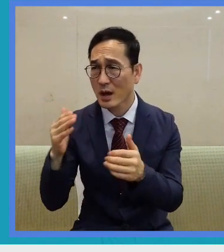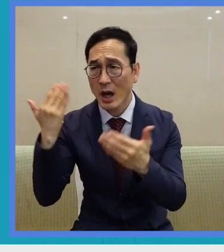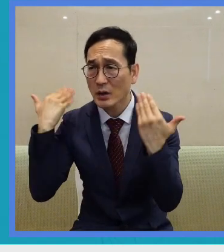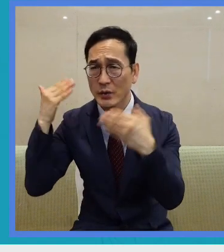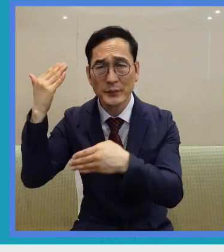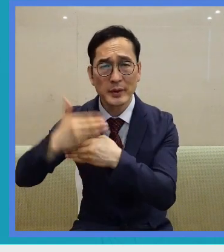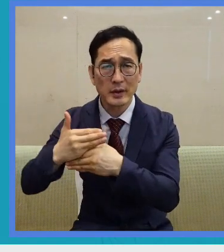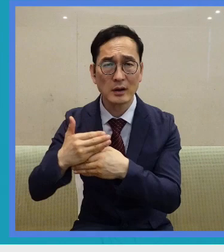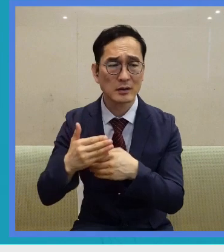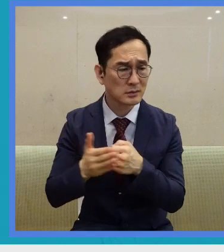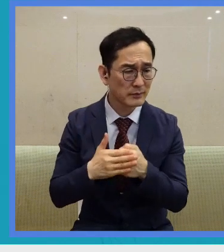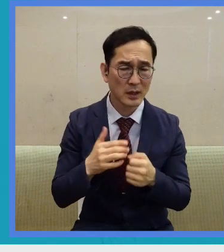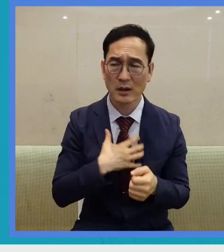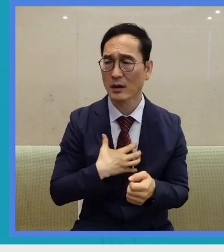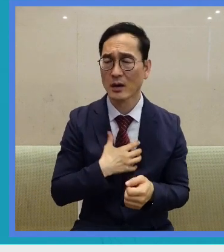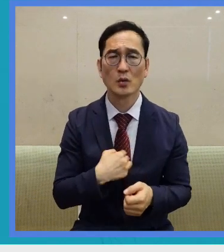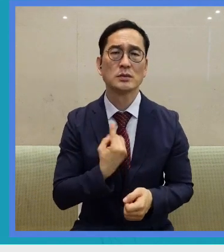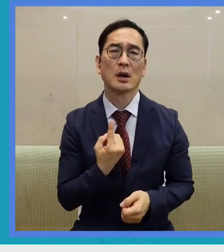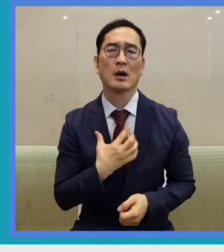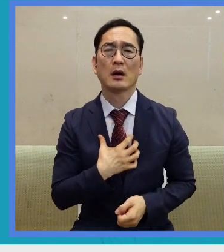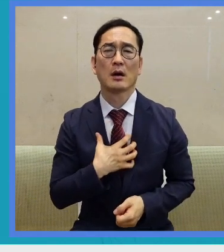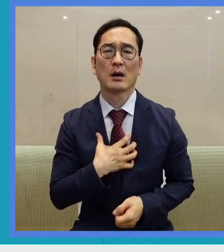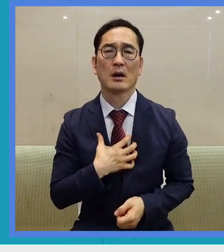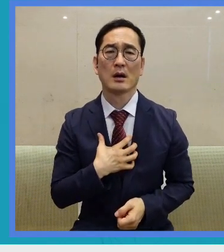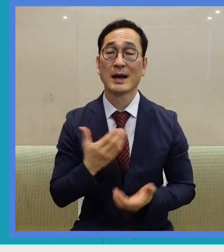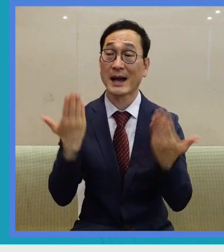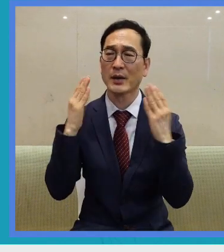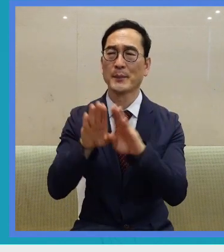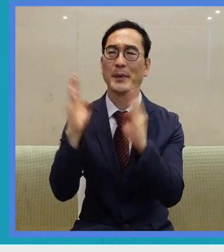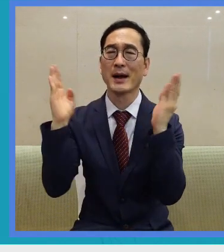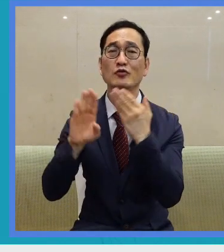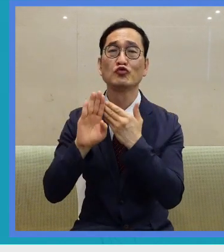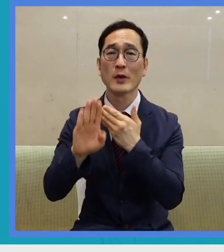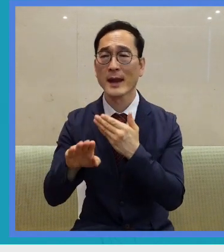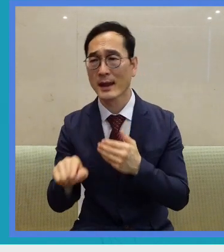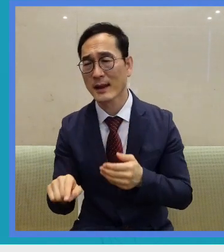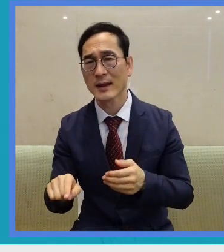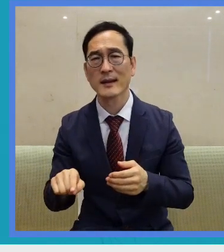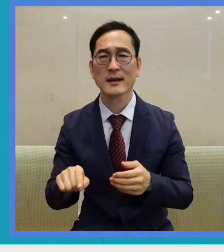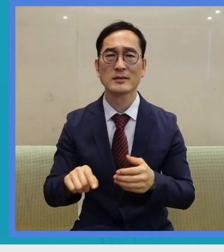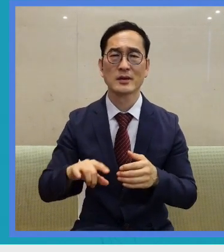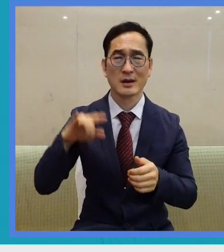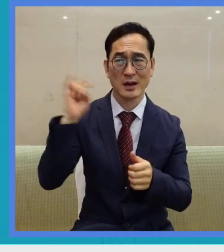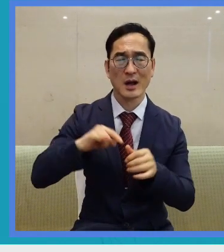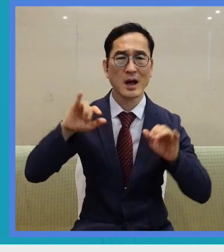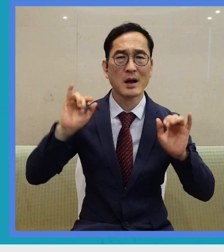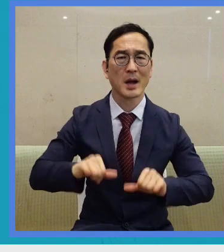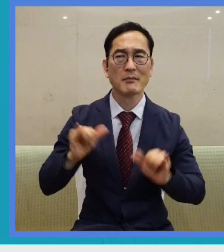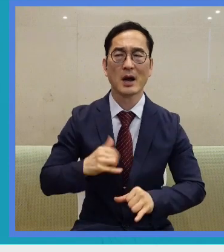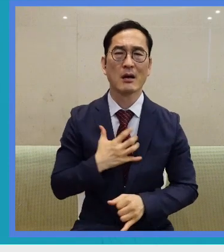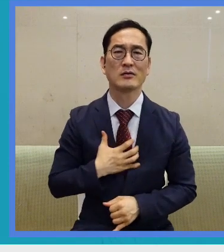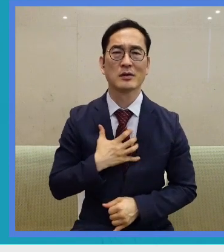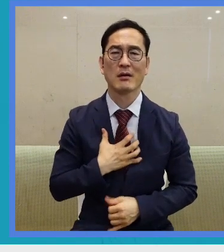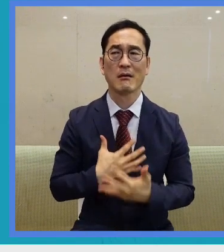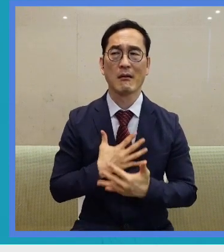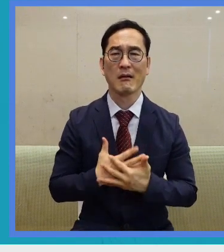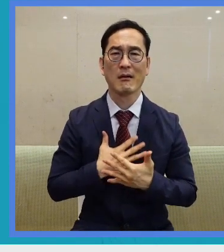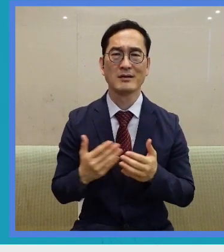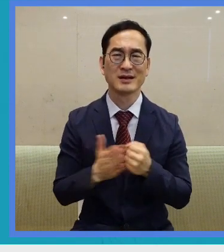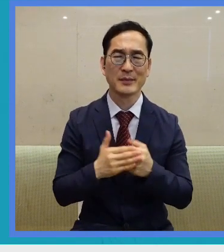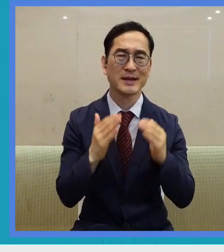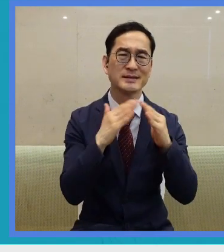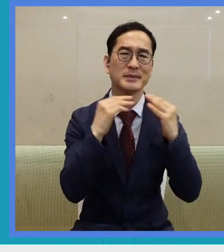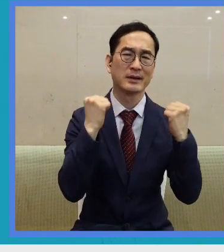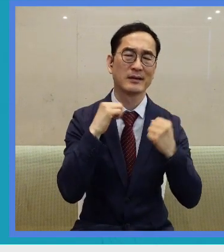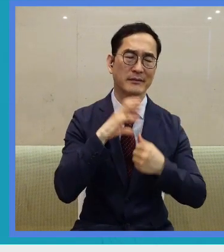또한 학교가 다시 열린 후에도 이런 남아있는 그런 코로나에 대한 공포 이런 것들이 남아있었기 때문에 16.1%는 집에